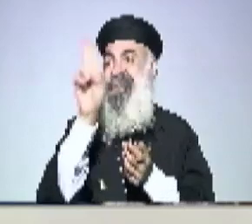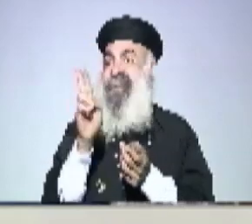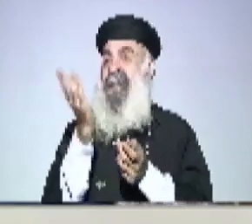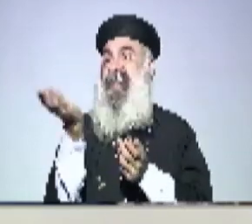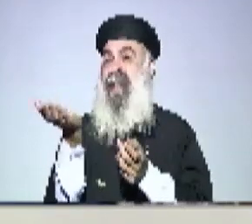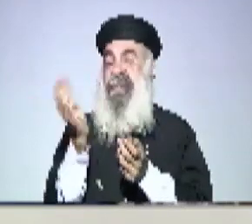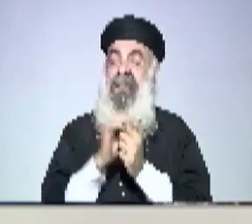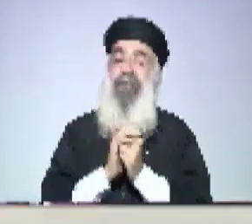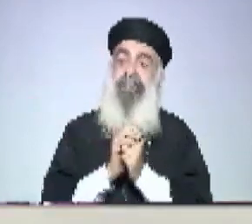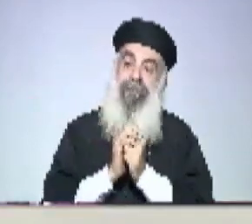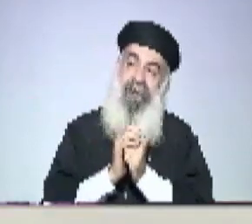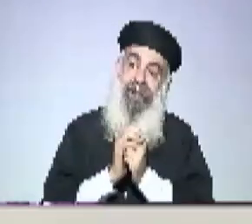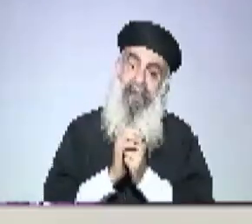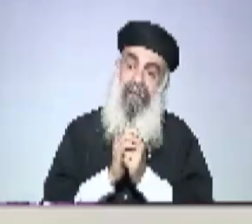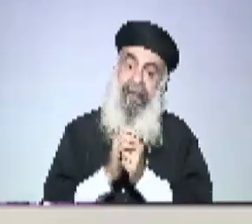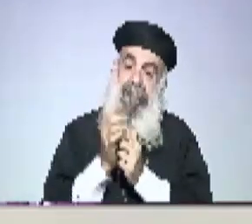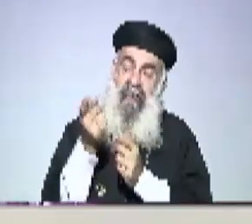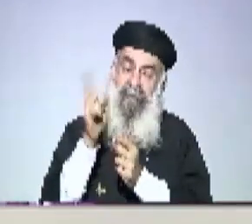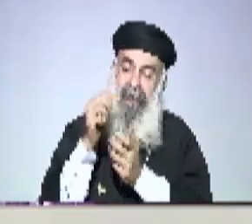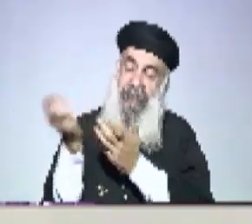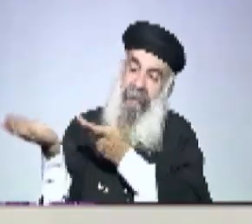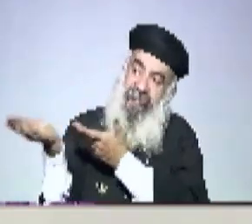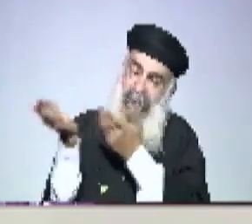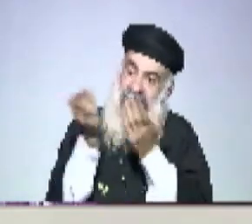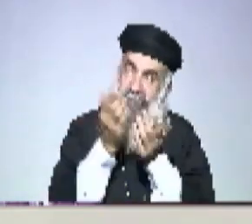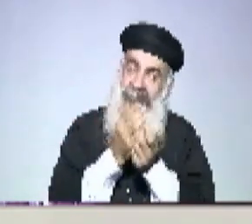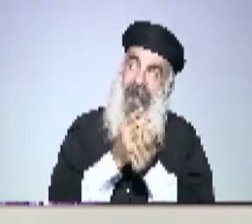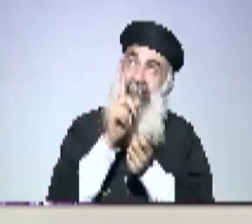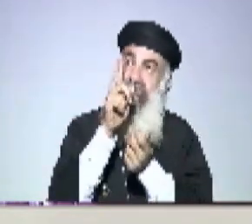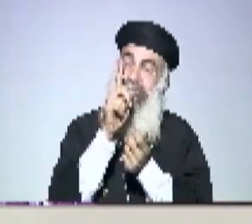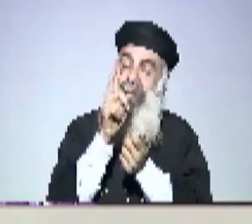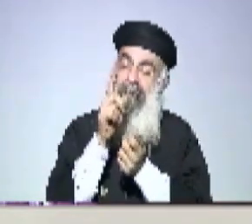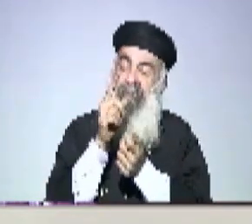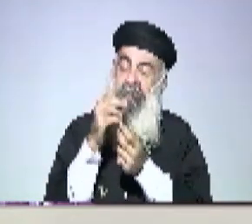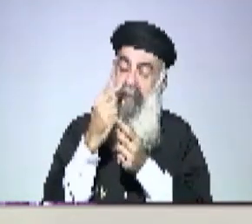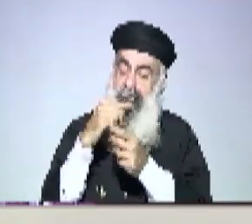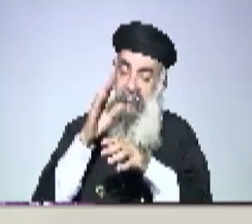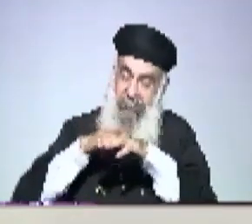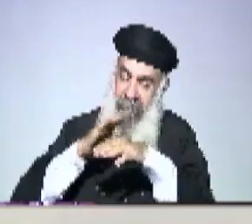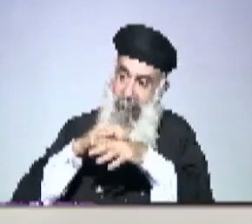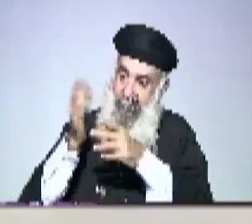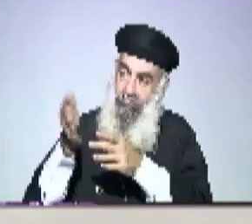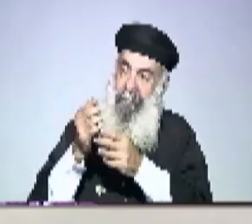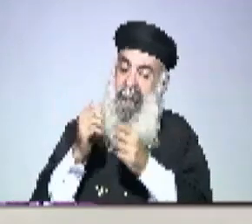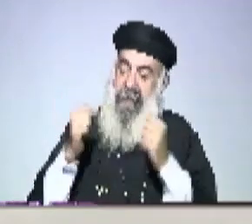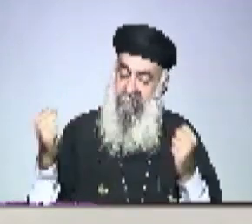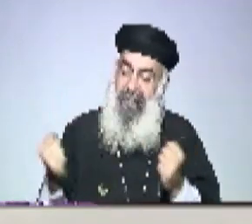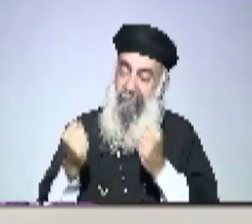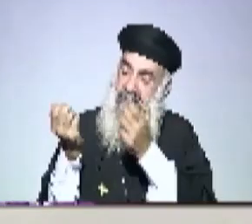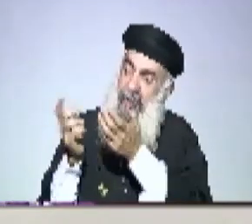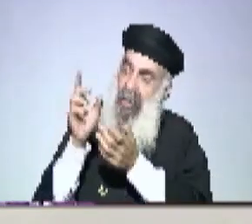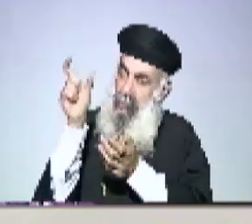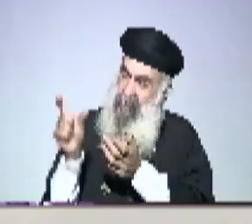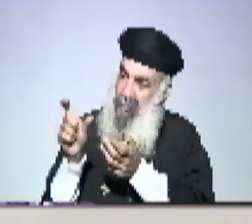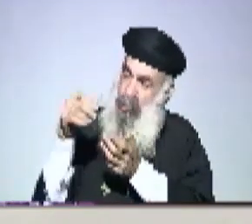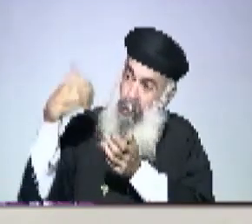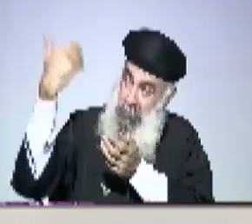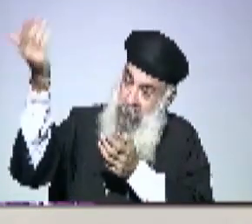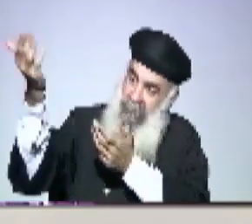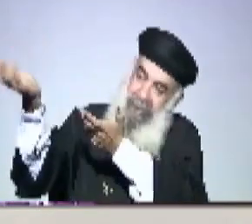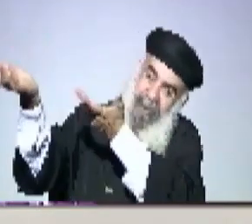يسال اما الضيف فقد اوصانا الله بخدمته فرح لما قال عاكفين على اضافه